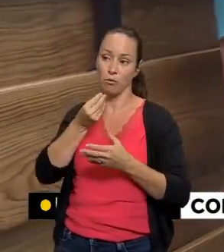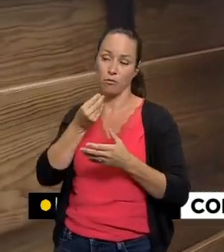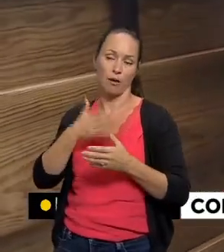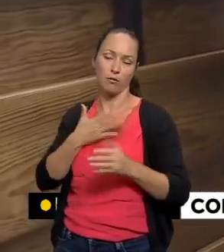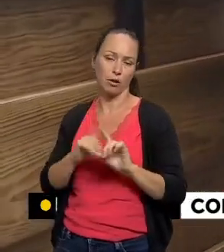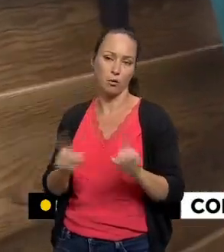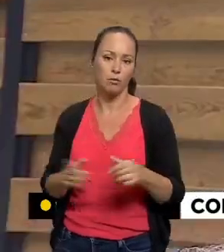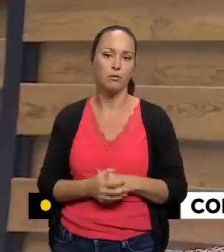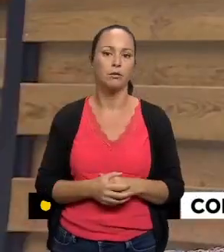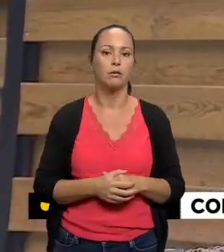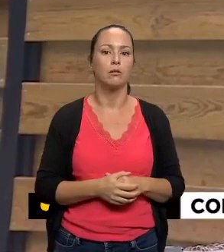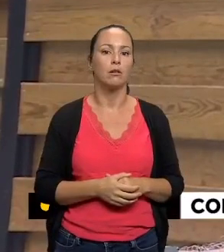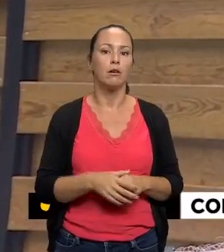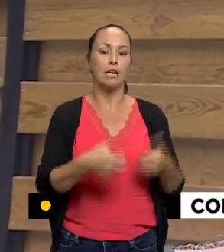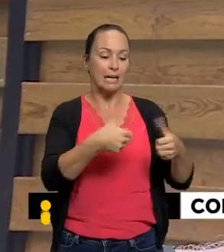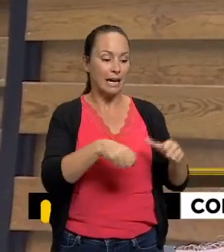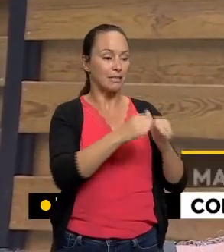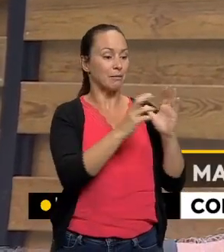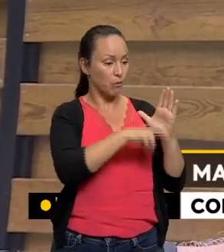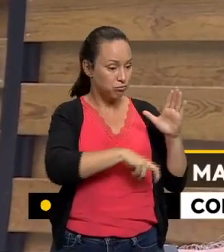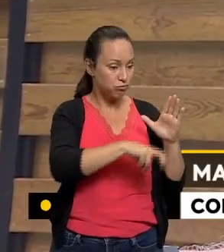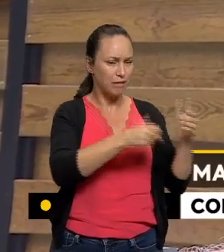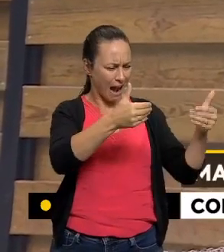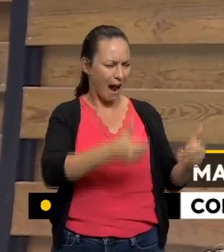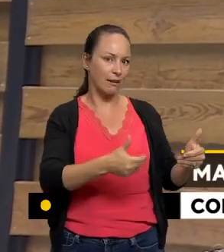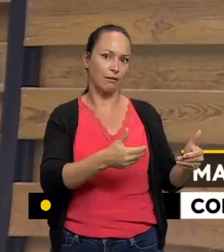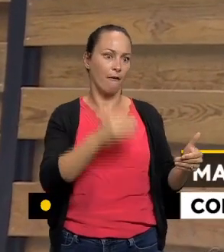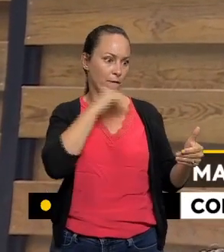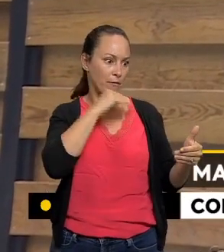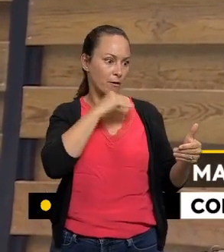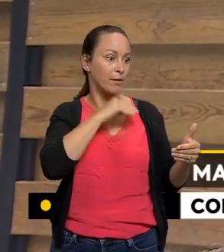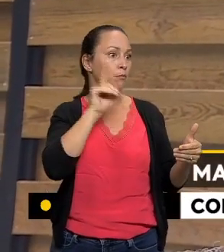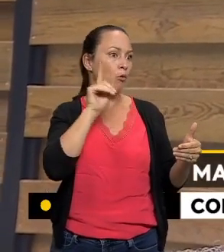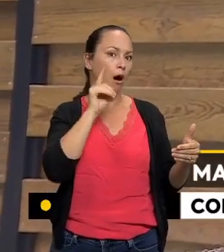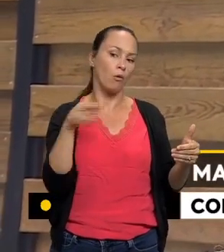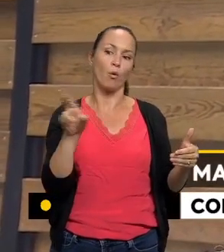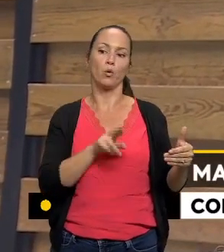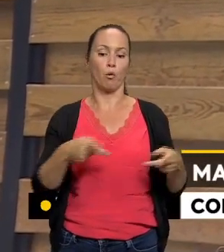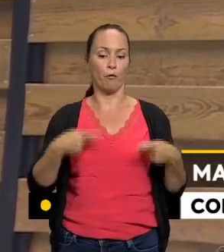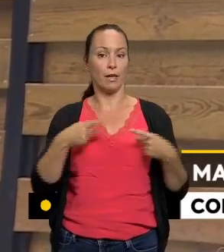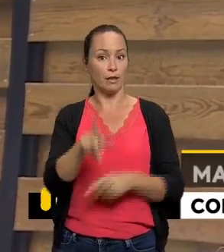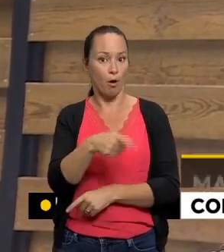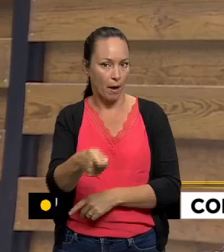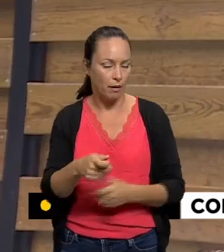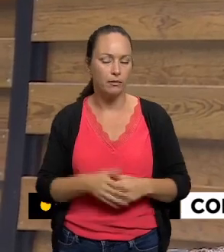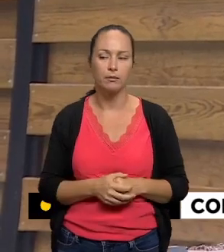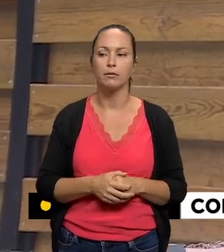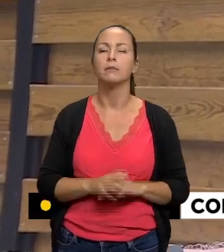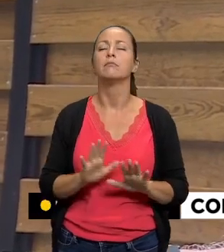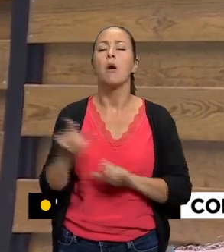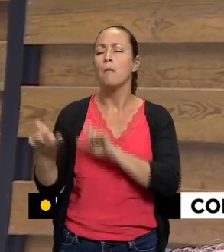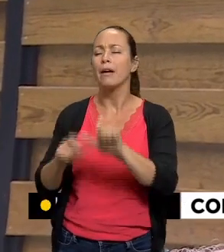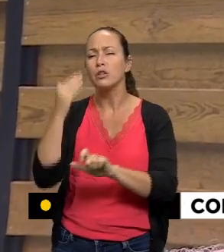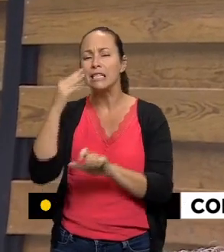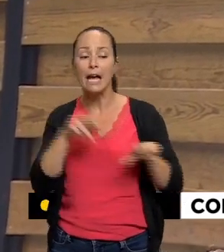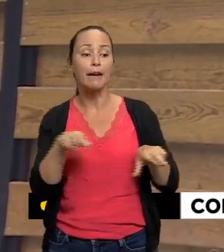pressés qu'il n'y ait plus de confinement, justement, pour revivre comme avant. Mais après, je pense que les gens, ils ont tellement vu dans les médias qu'il y avait des problèmes sur le bord de la rivière là, que maintenant,